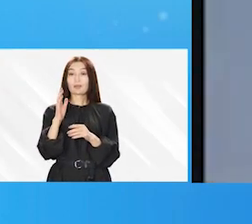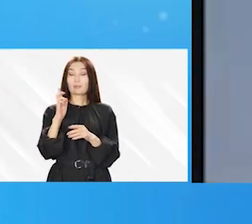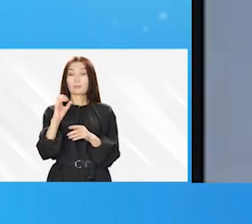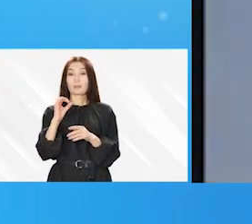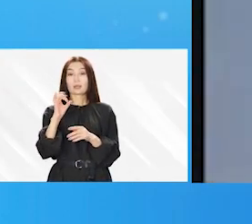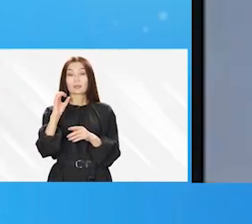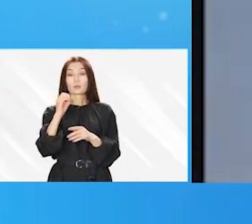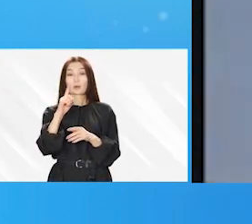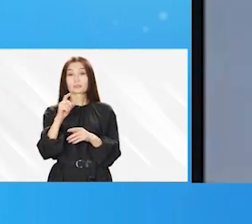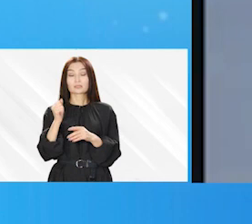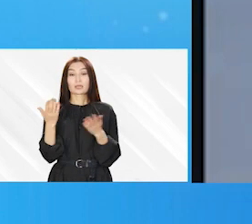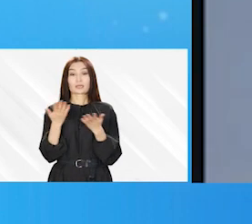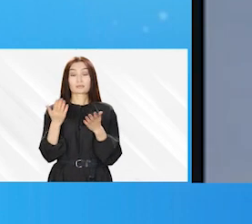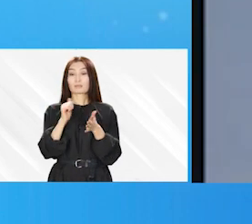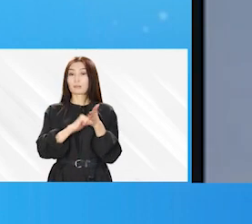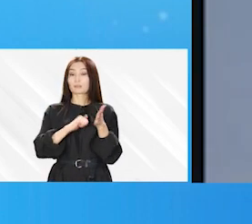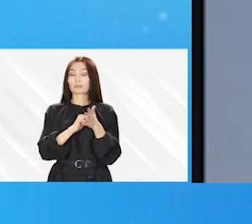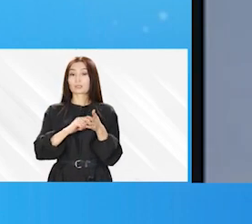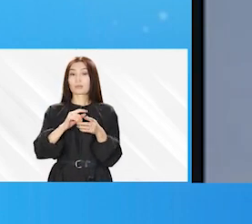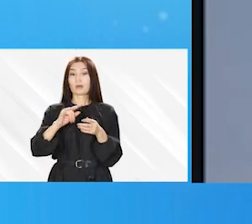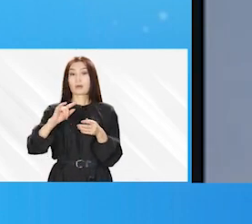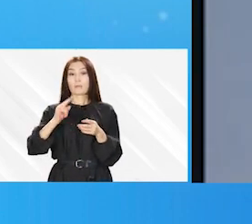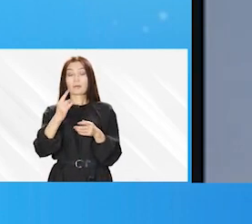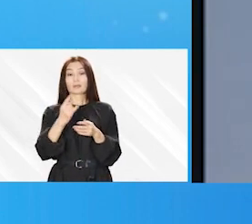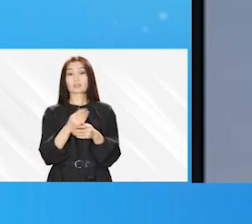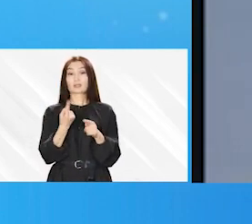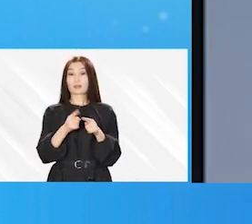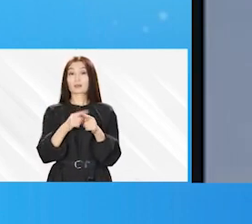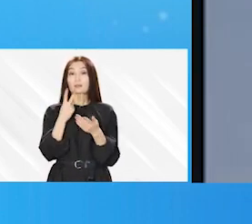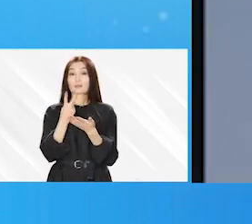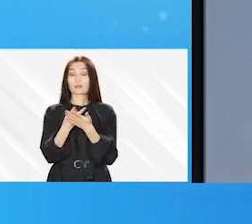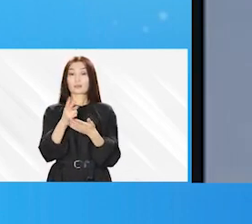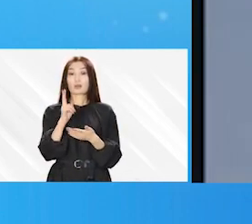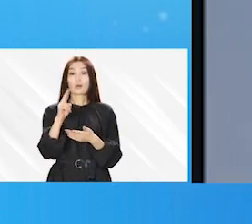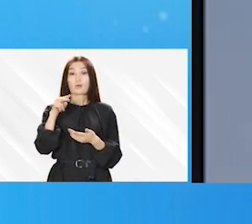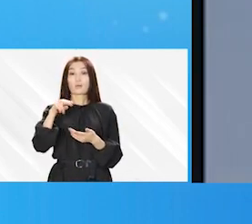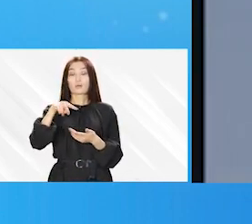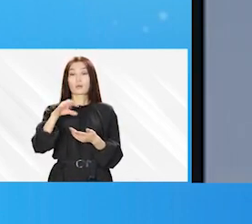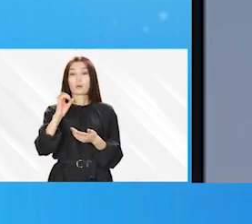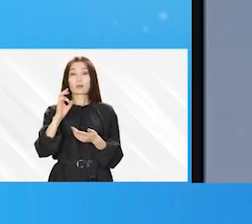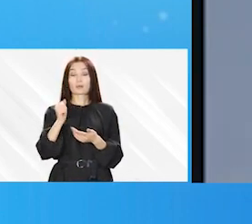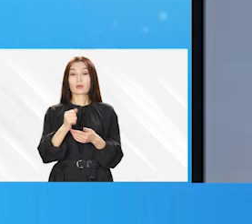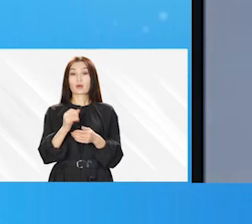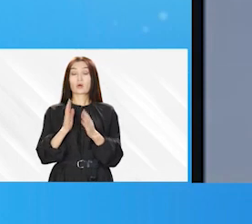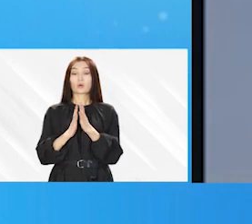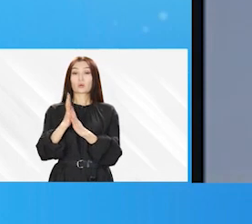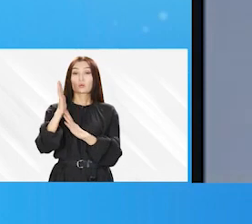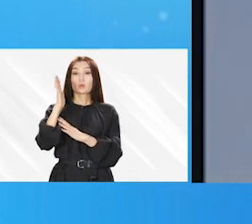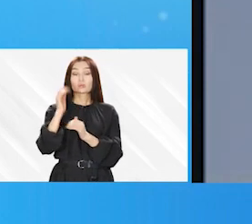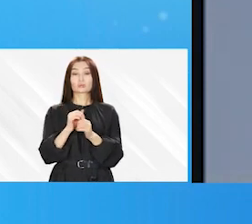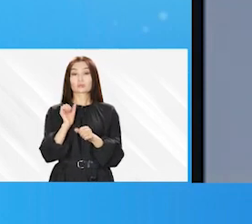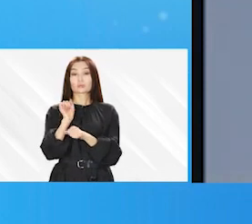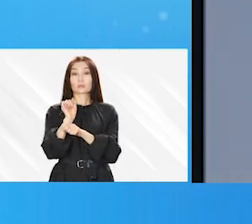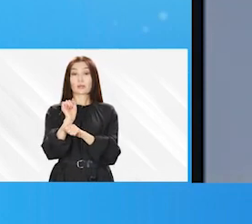верхушечная почка по каким-либо причинам повреждена как на этой ветке клена то рост побегов длину